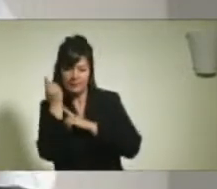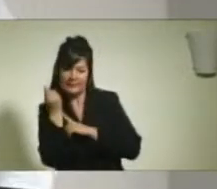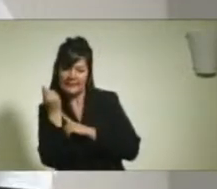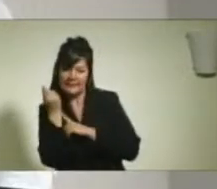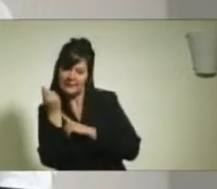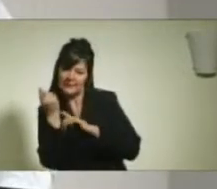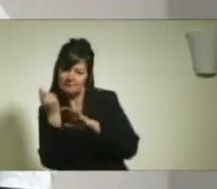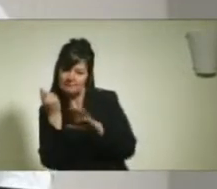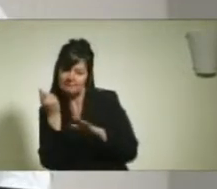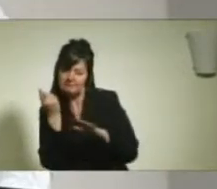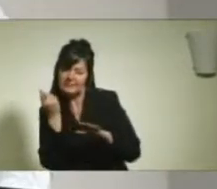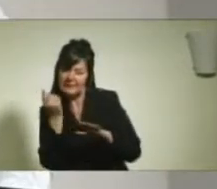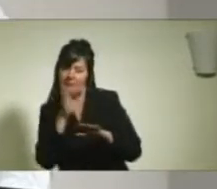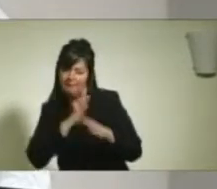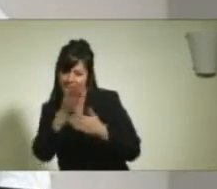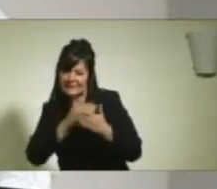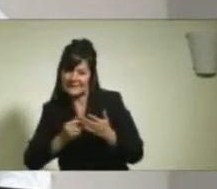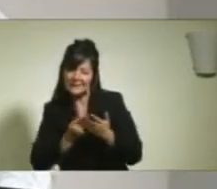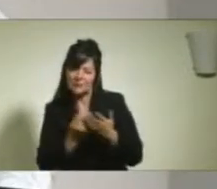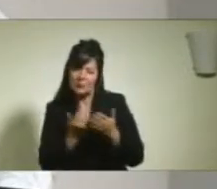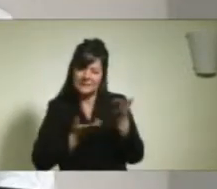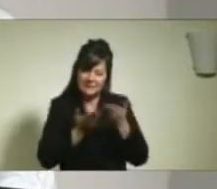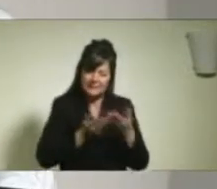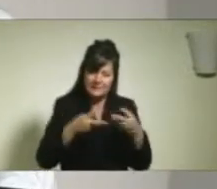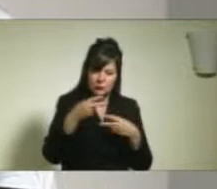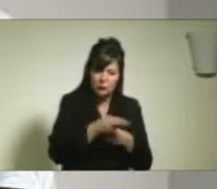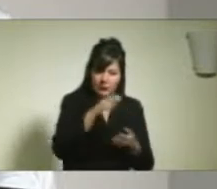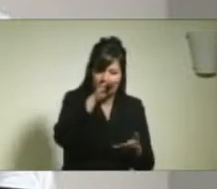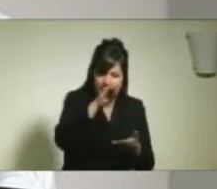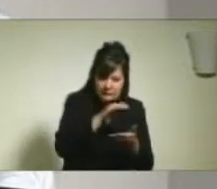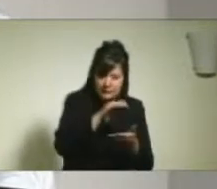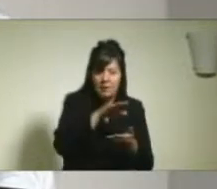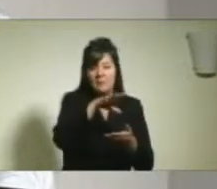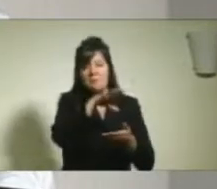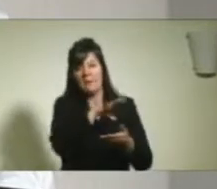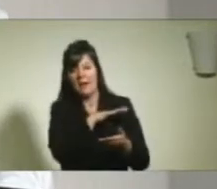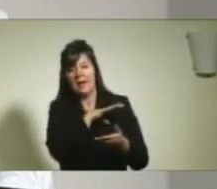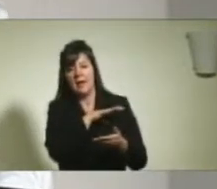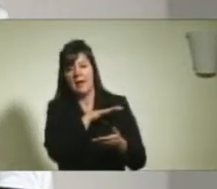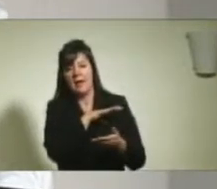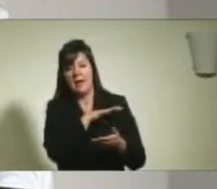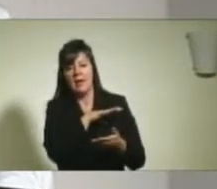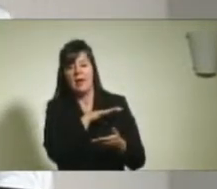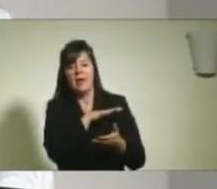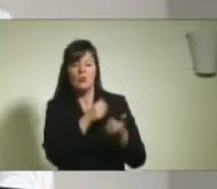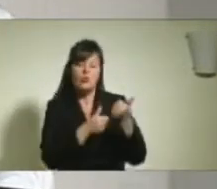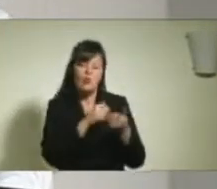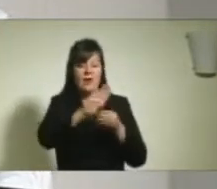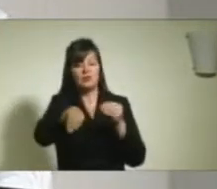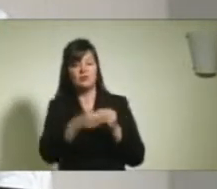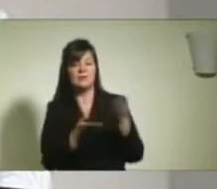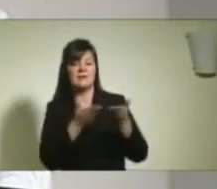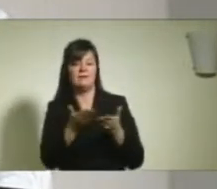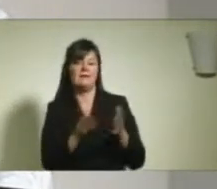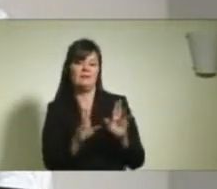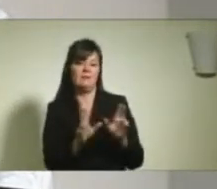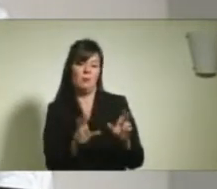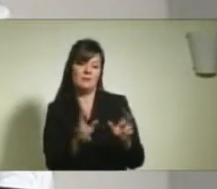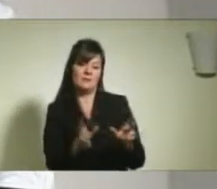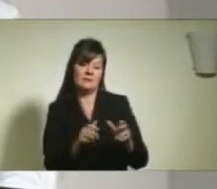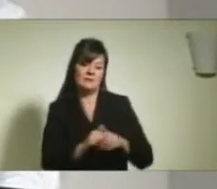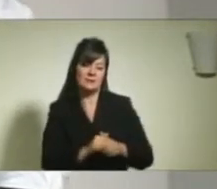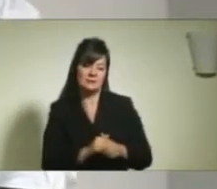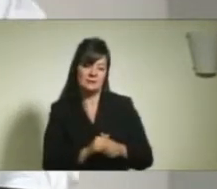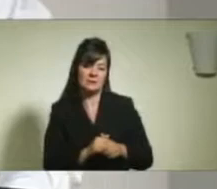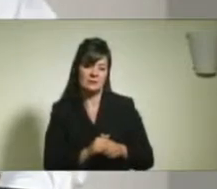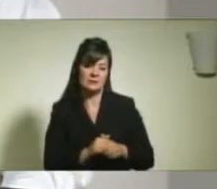d'exécuter certaines compressions et d'offrir un service informatique dans certains cas. Et